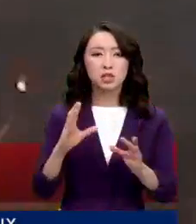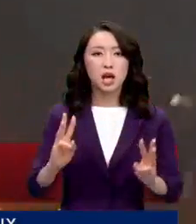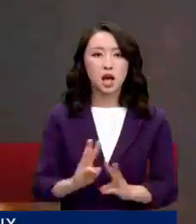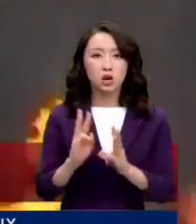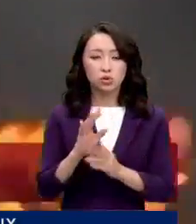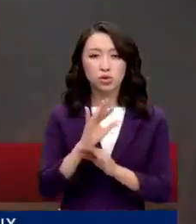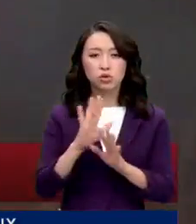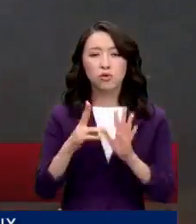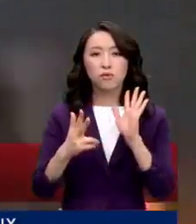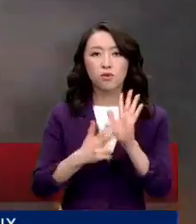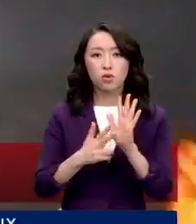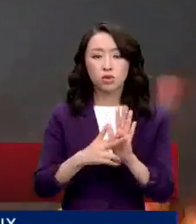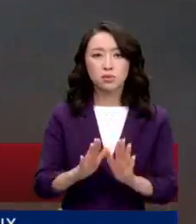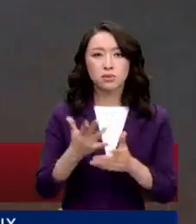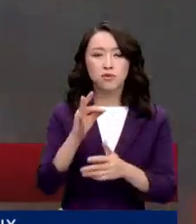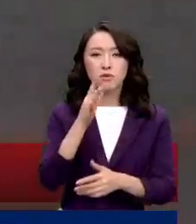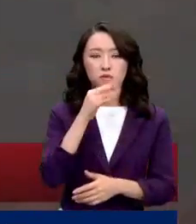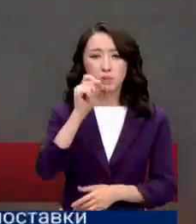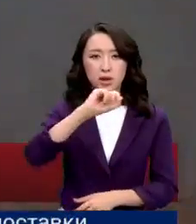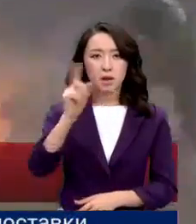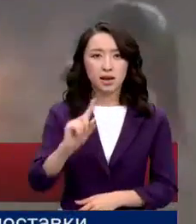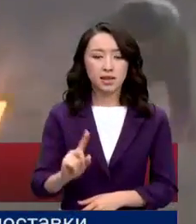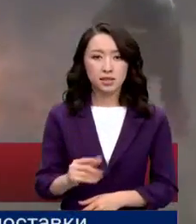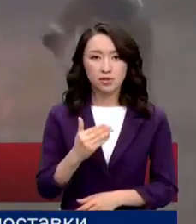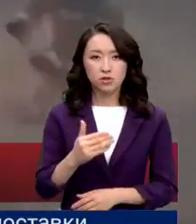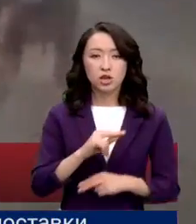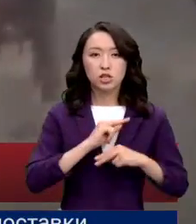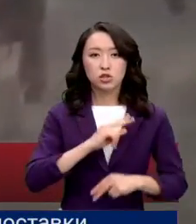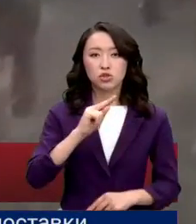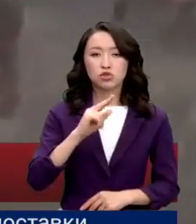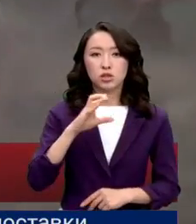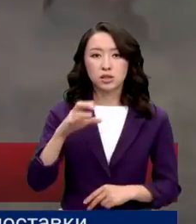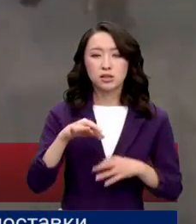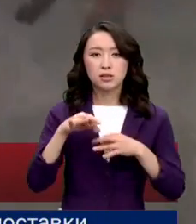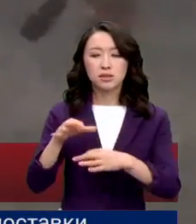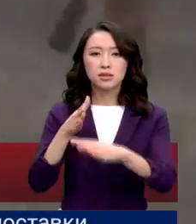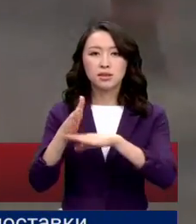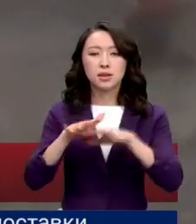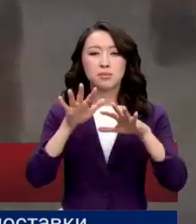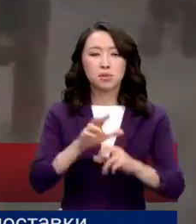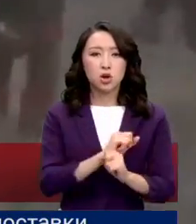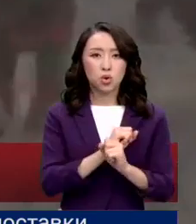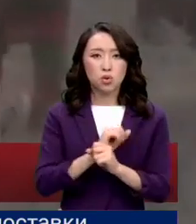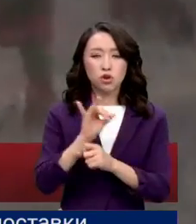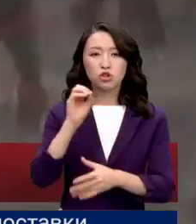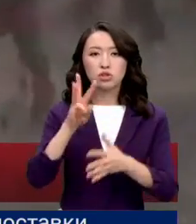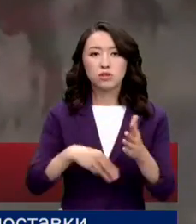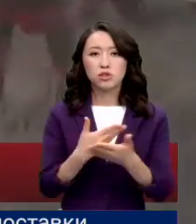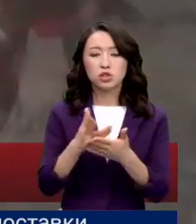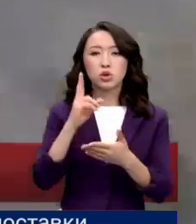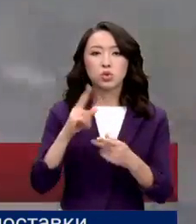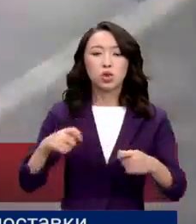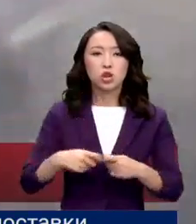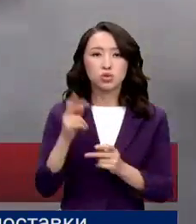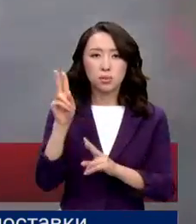только 8 произошли во время грозы от молнии. Сотрудники ЧС проводят рейды в местах отдыха населения и штрафуют тех, кто